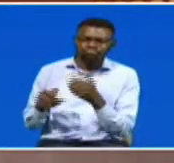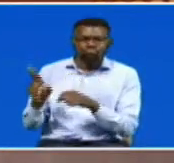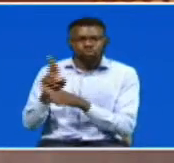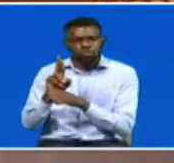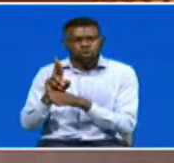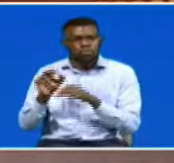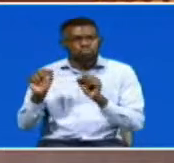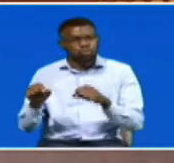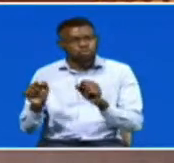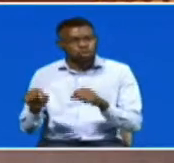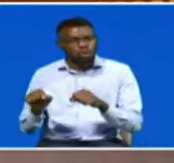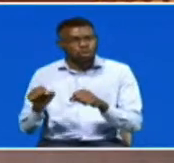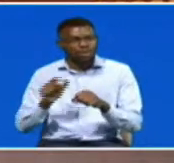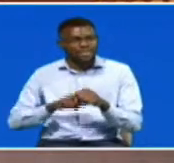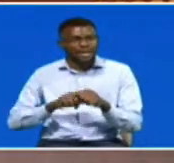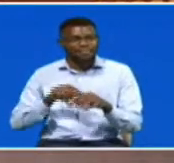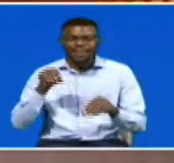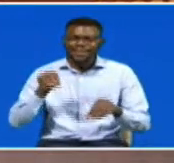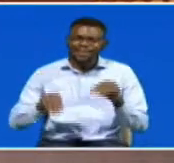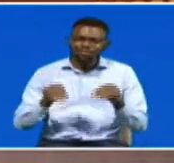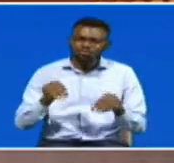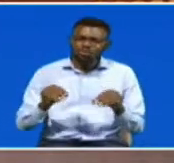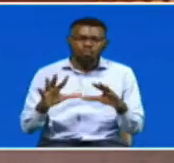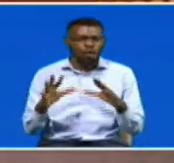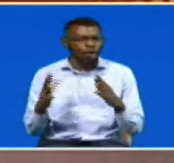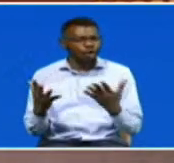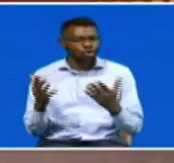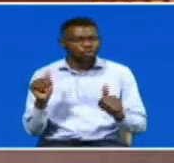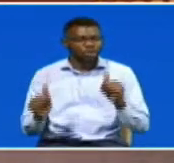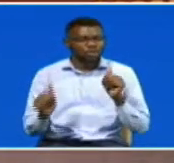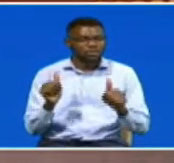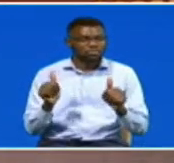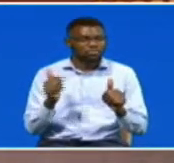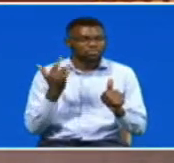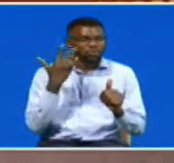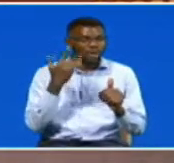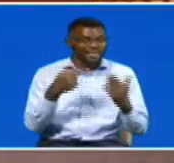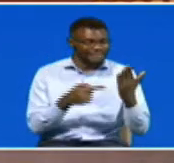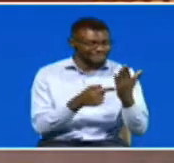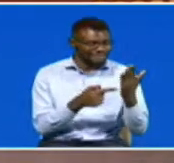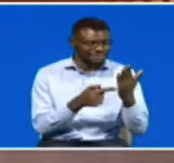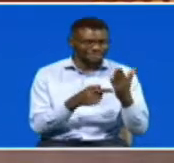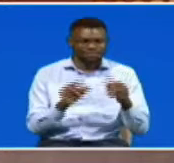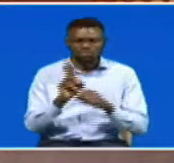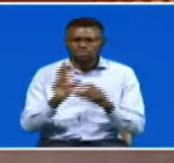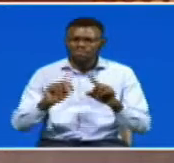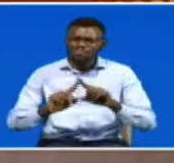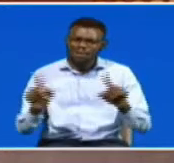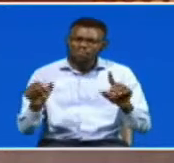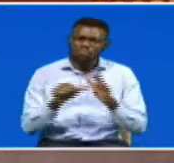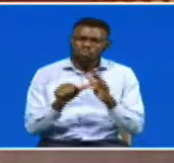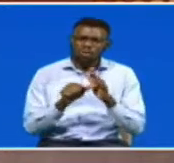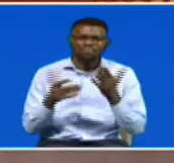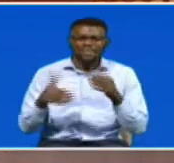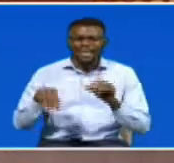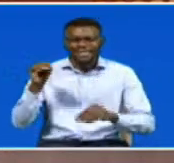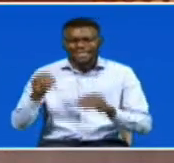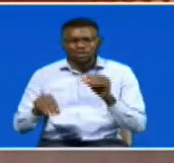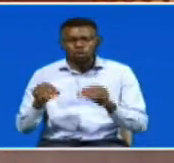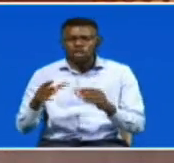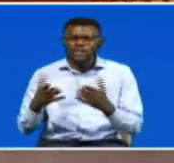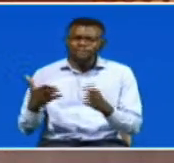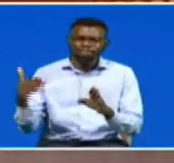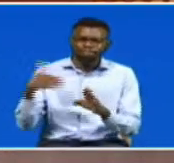au katika uchaguzi mkuu, kwani licha ya kuamua kwenda kidijitali bado kuna kesi za wizi wa kura.